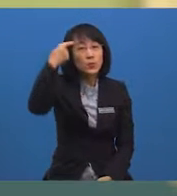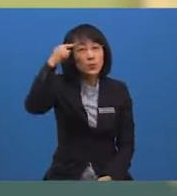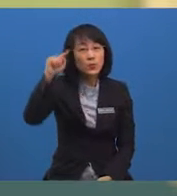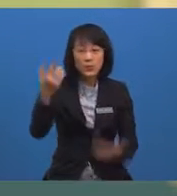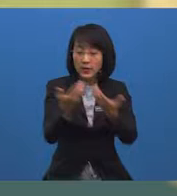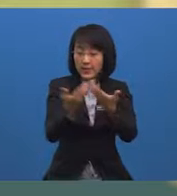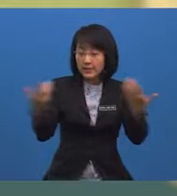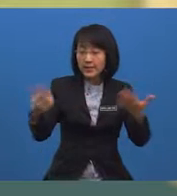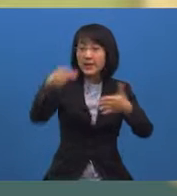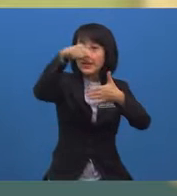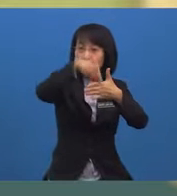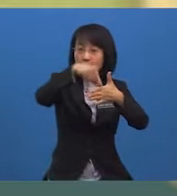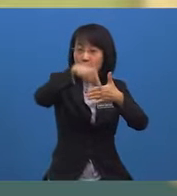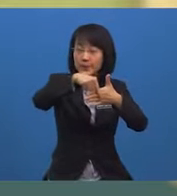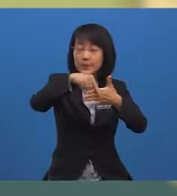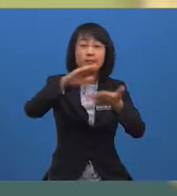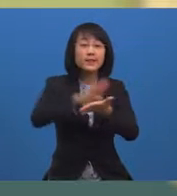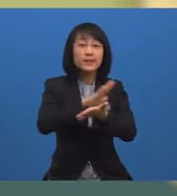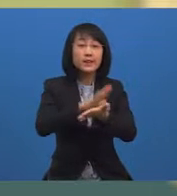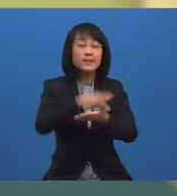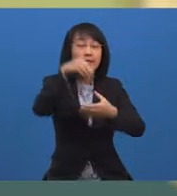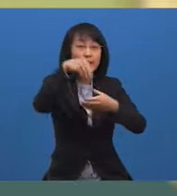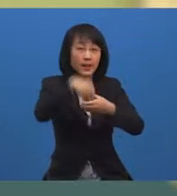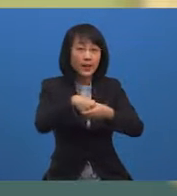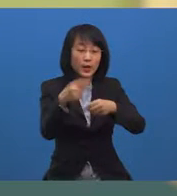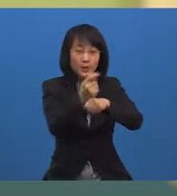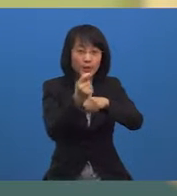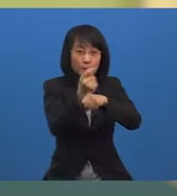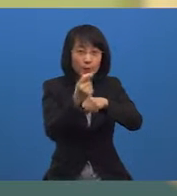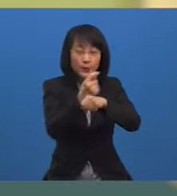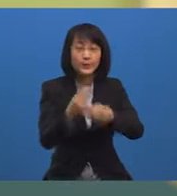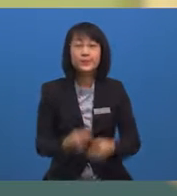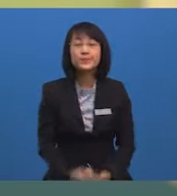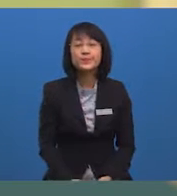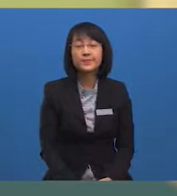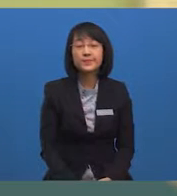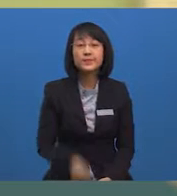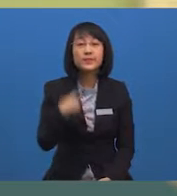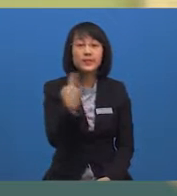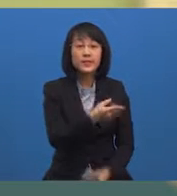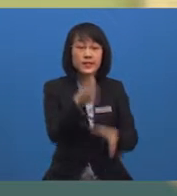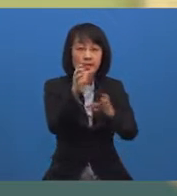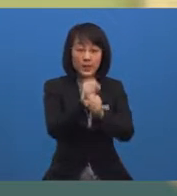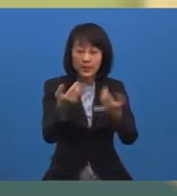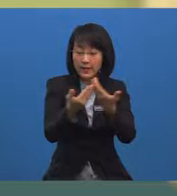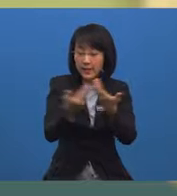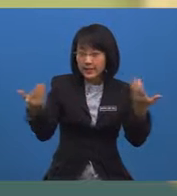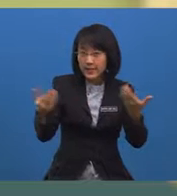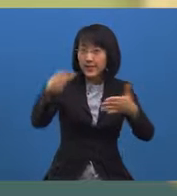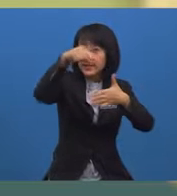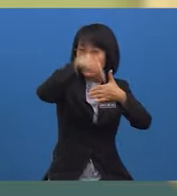dalam tepung. Apa dia, murid-murid? Kita dapat asingkan klip kertas